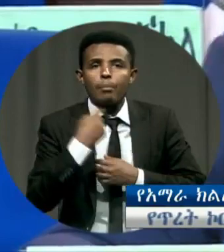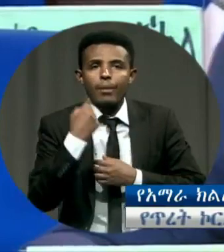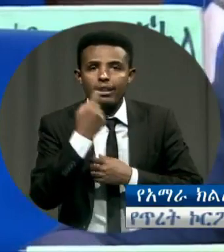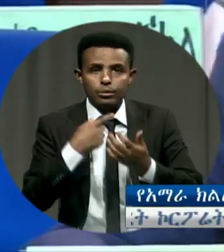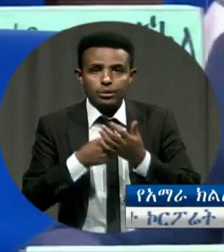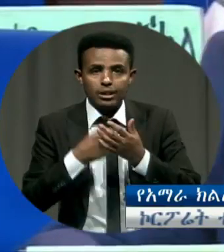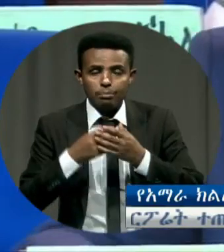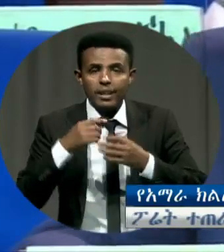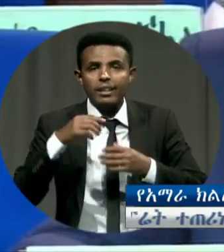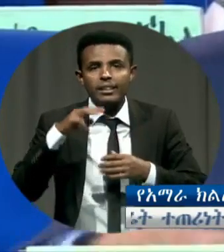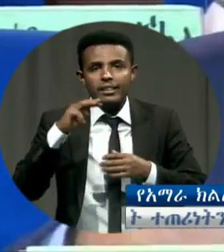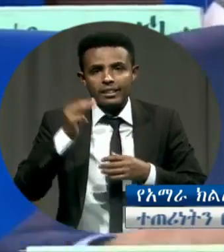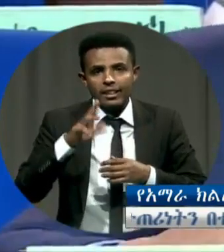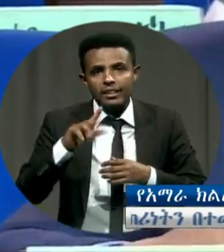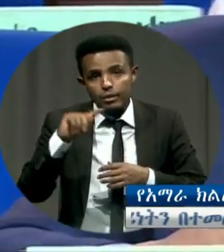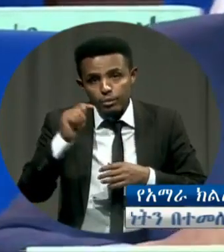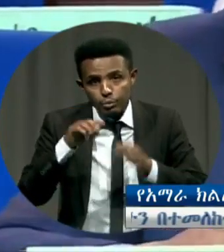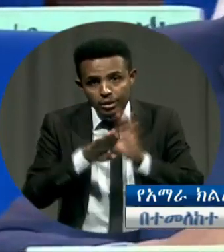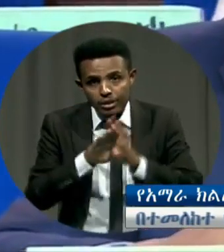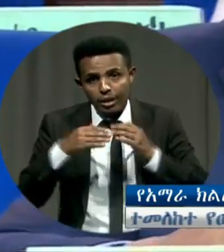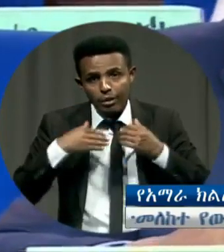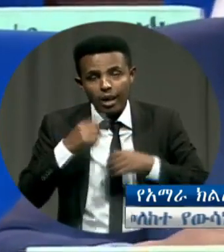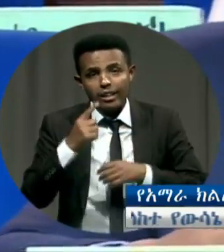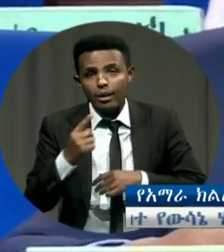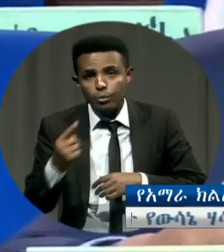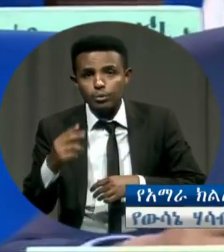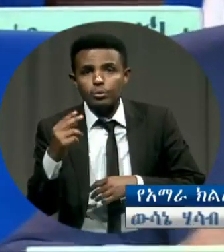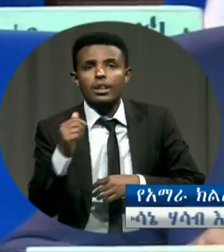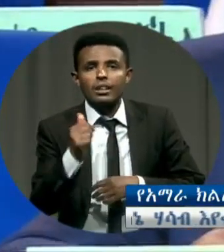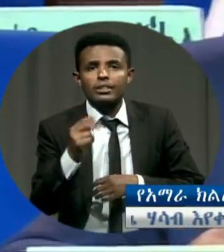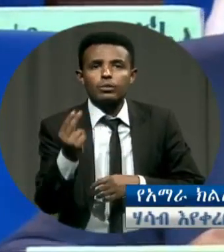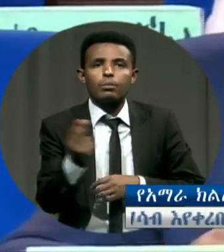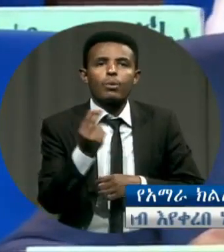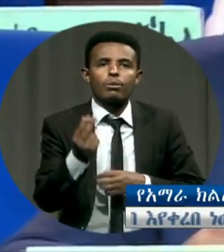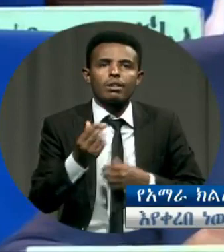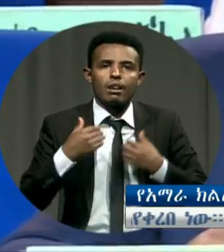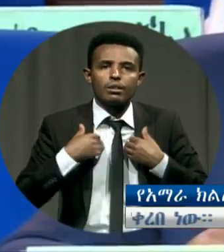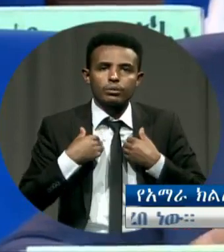ያሉ ተቋማት የራሳቸው ቦርድ አላቸው። አንዳንዶቹ